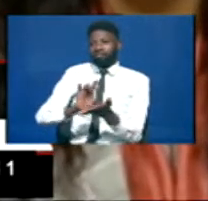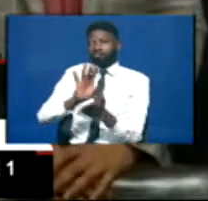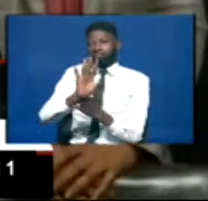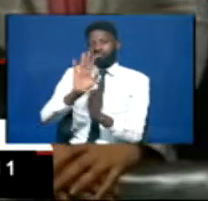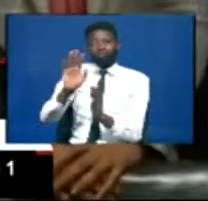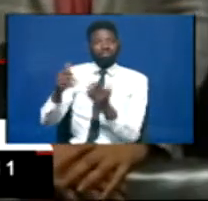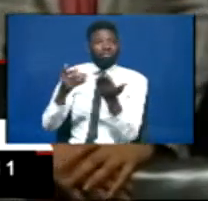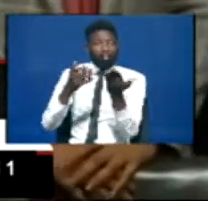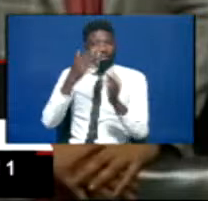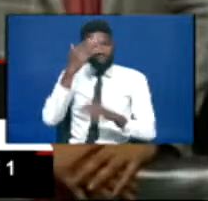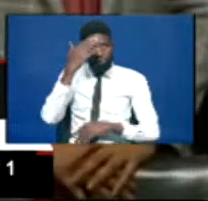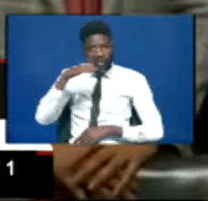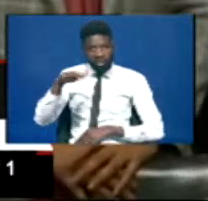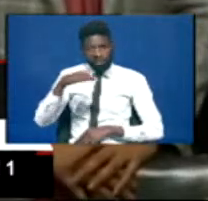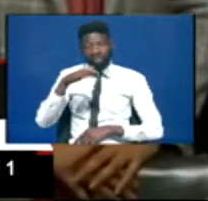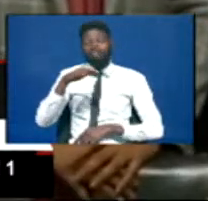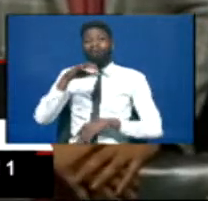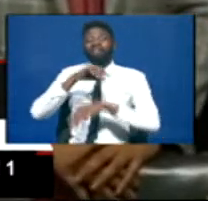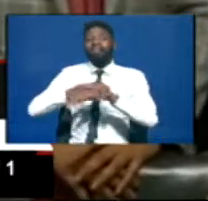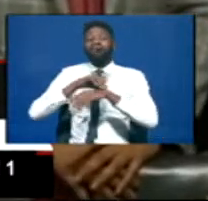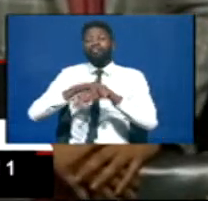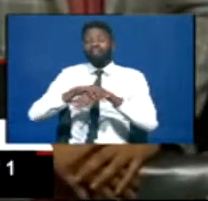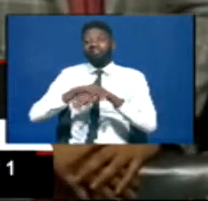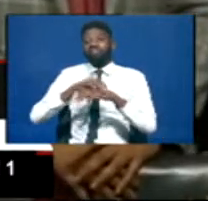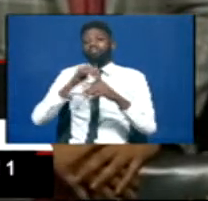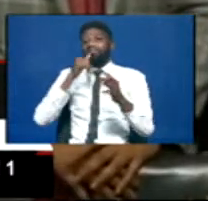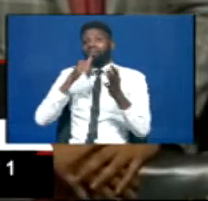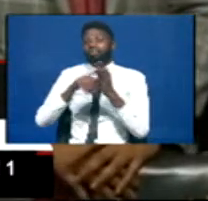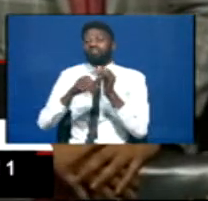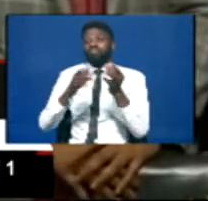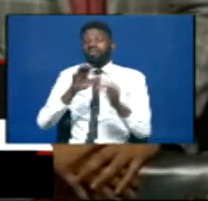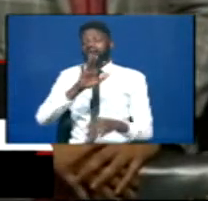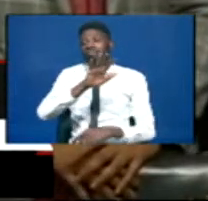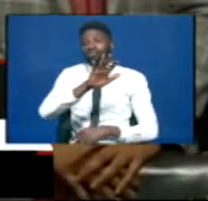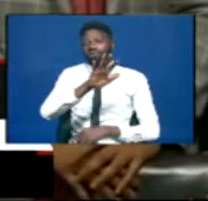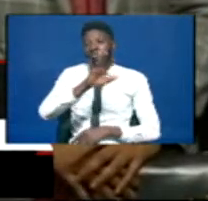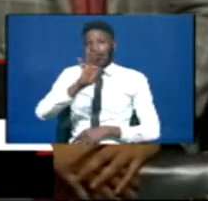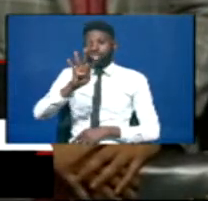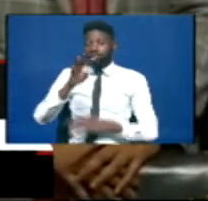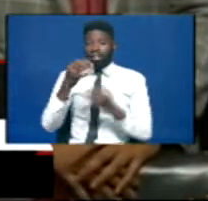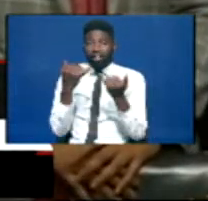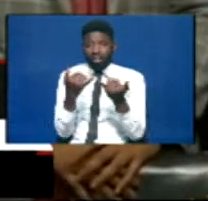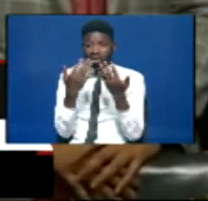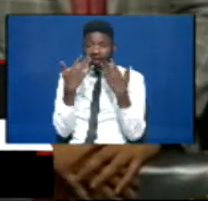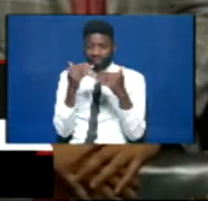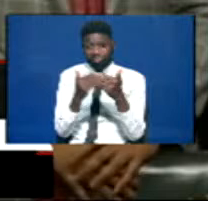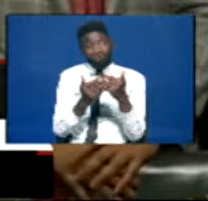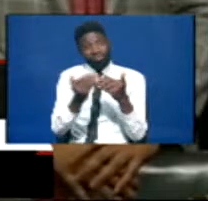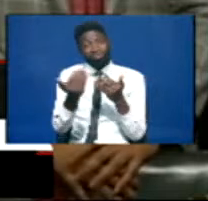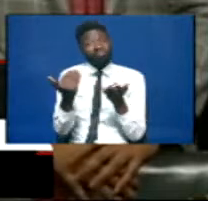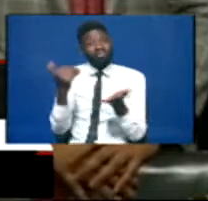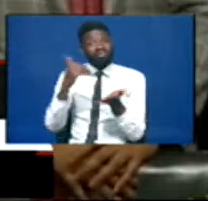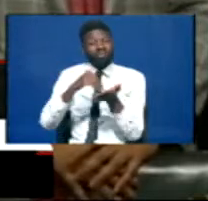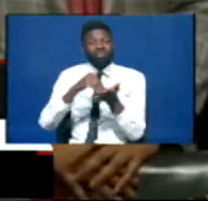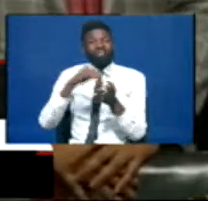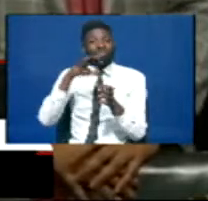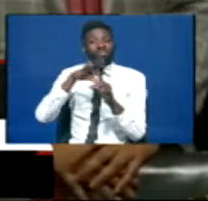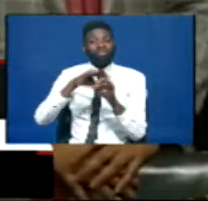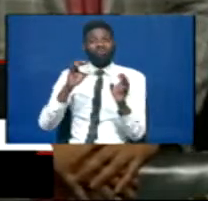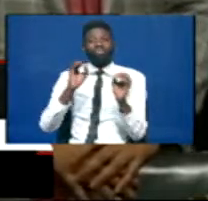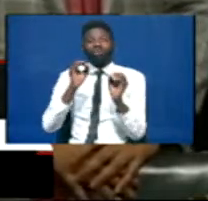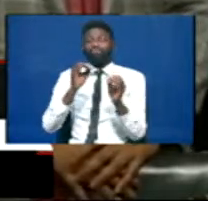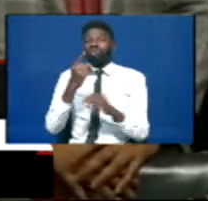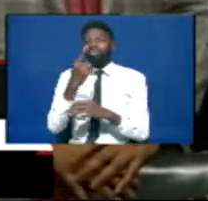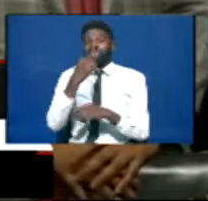kufikia 54. Kufuatia ushindi huo, Johnson hatakabiliwa na kura nyingine kama hiyo kwa muda wa mwaka mmoja